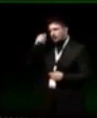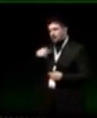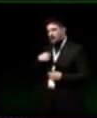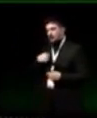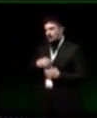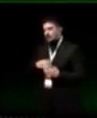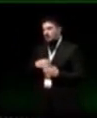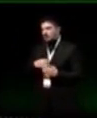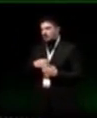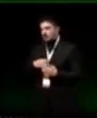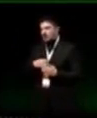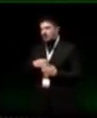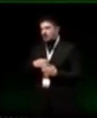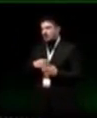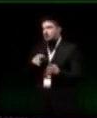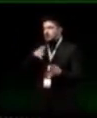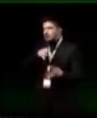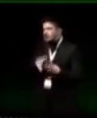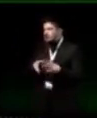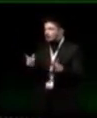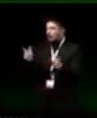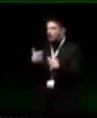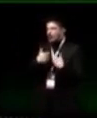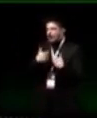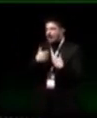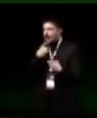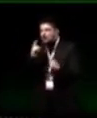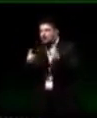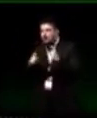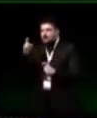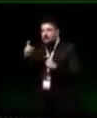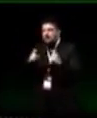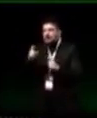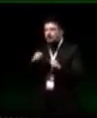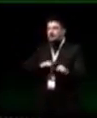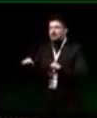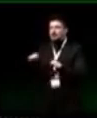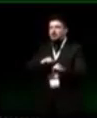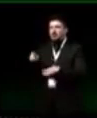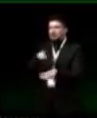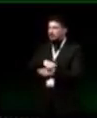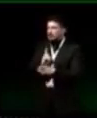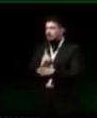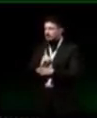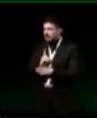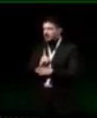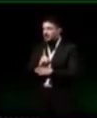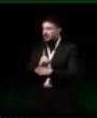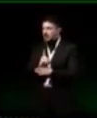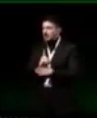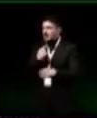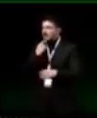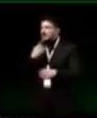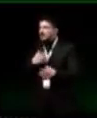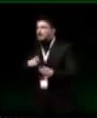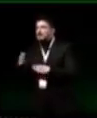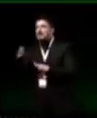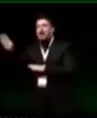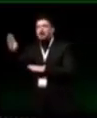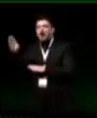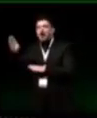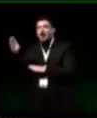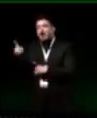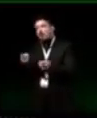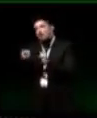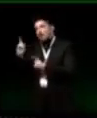quelli intrappolati nelle discussioni sono spesso i dirigenti del Partito Democratico e quelli che vanno a salvarli sono il popolo delle primarie, che con